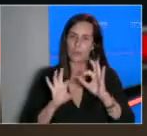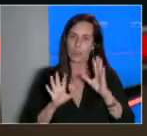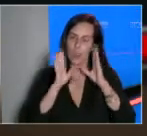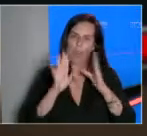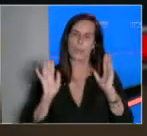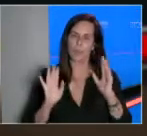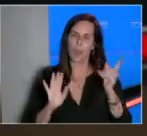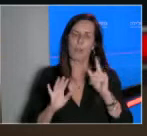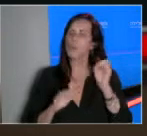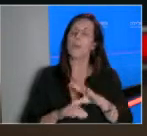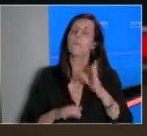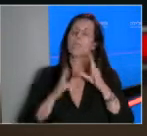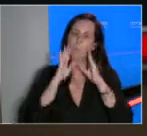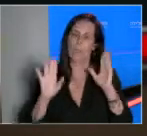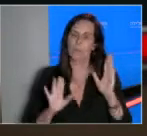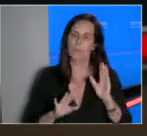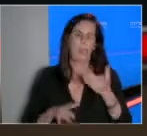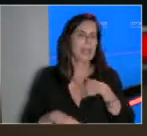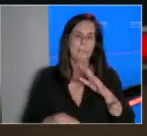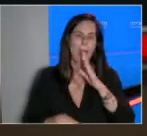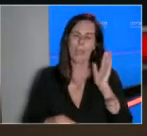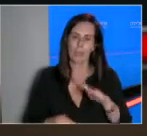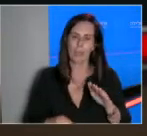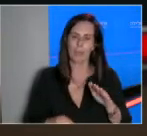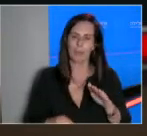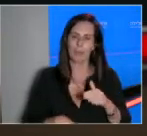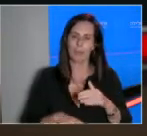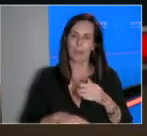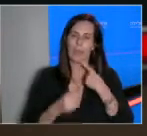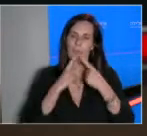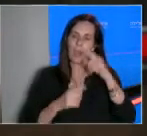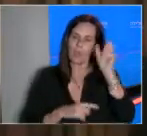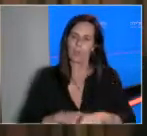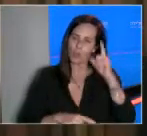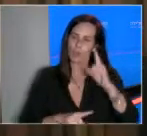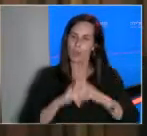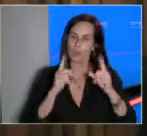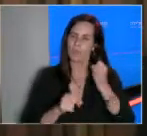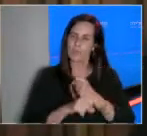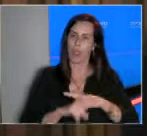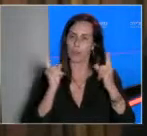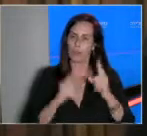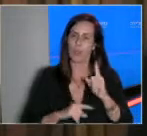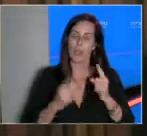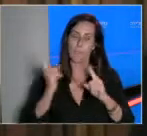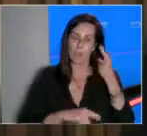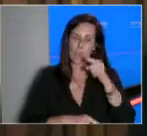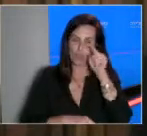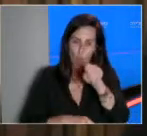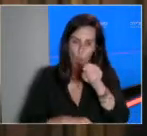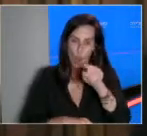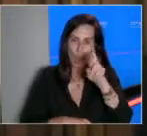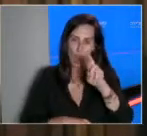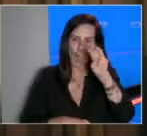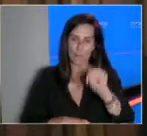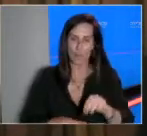שהם מאמינים. לא מה שבא להם, מה שהם מאמינים. אין לי בעיה גם לנהל דיון עם מישהו שחושב גם אחרת ויעשה אחרת. במקרה של רם שפע,